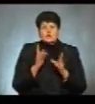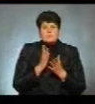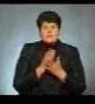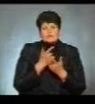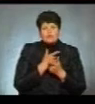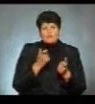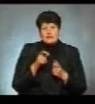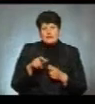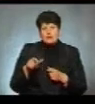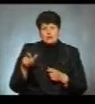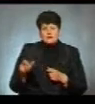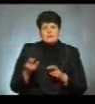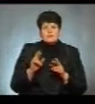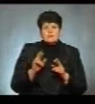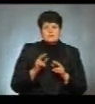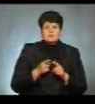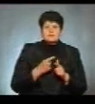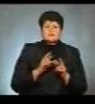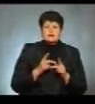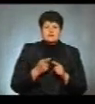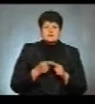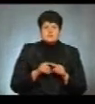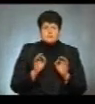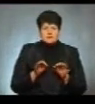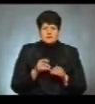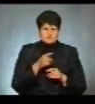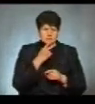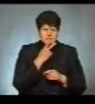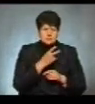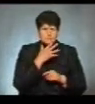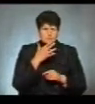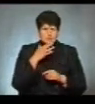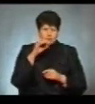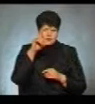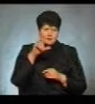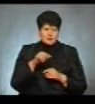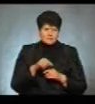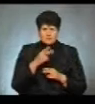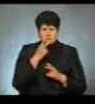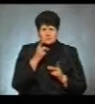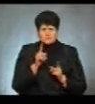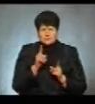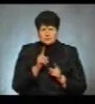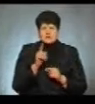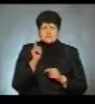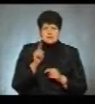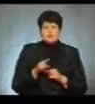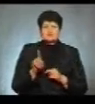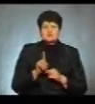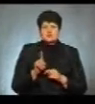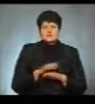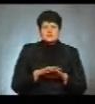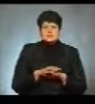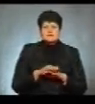людей. Чи такий спосіб інформування правильний? Ну, як я побачу, там дуже багато тексту на оголошення, не побачу, що. Ну, я знаю, що на